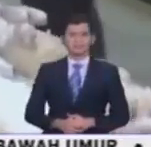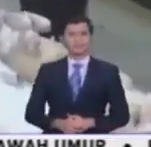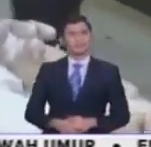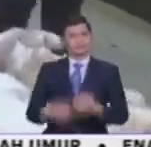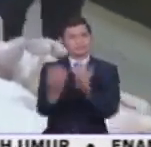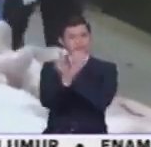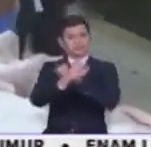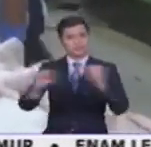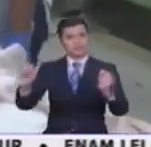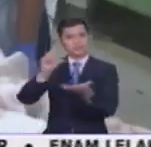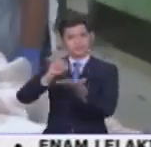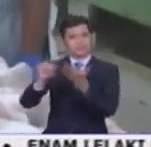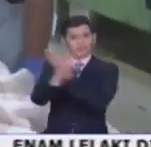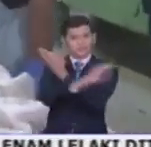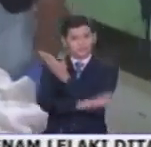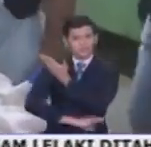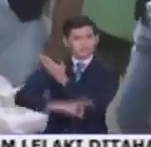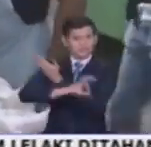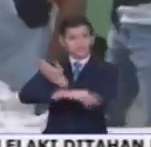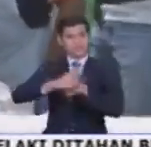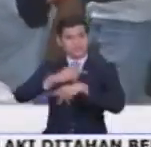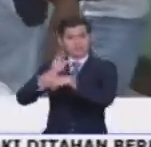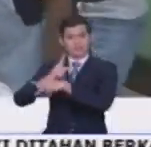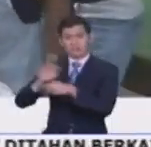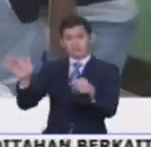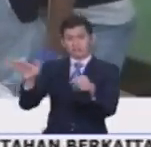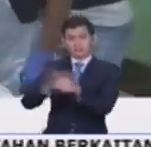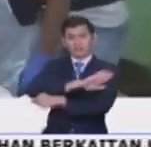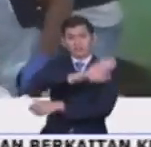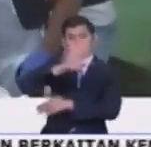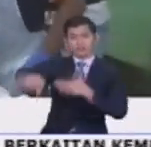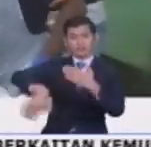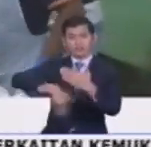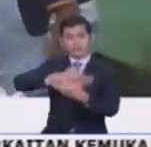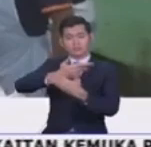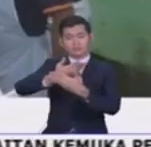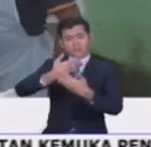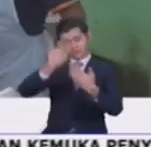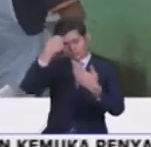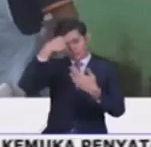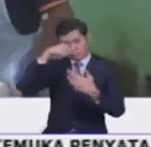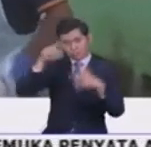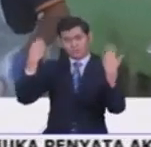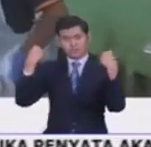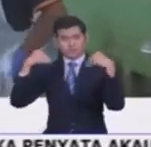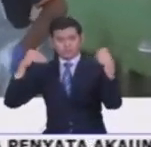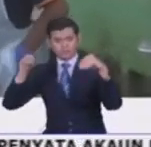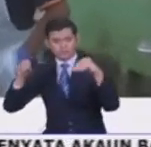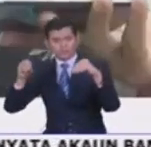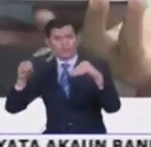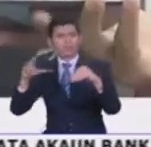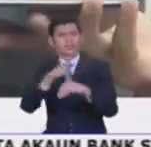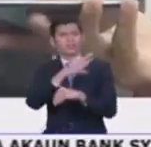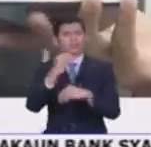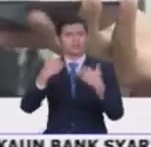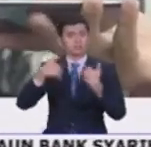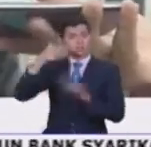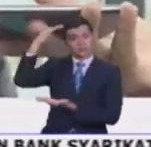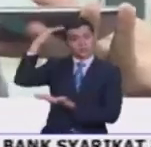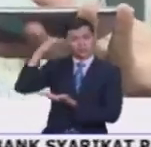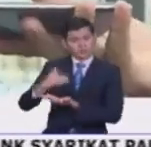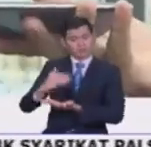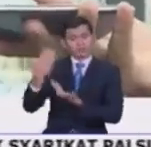Bekalan ayam di Negeri Sembilan terkawal dan mencukupi di semua peringkat rantaian perniagaan meskipun berlaku pengurangan bekalan